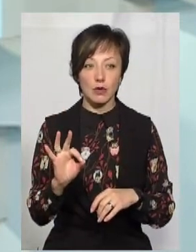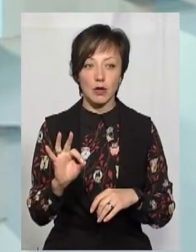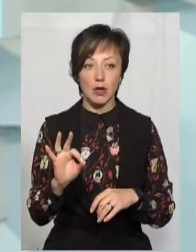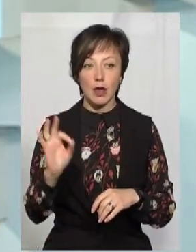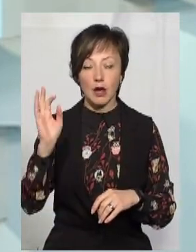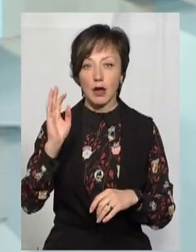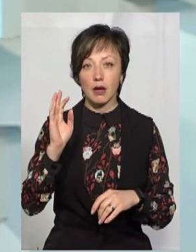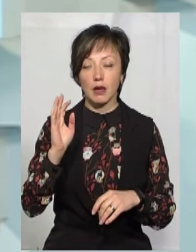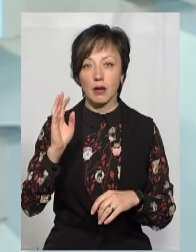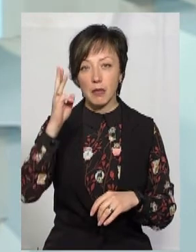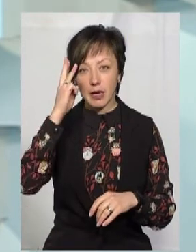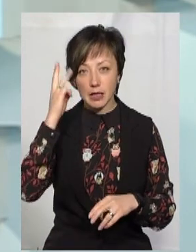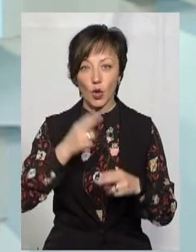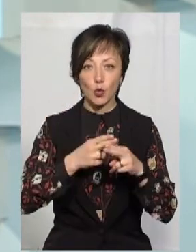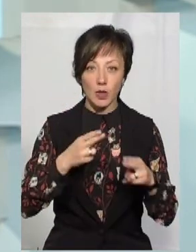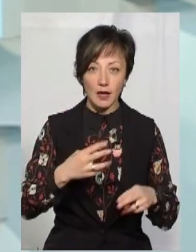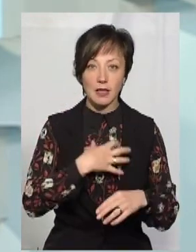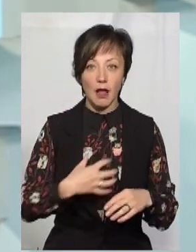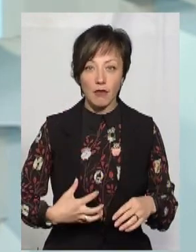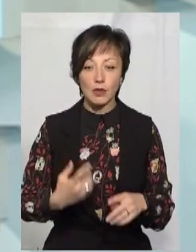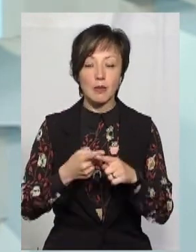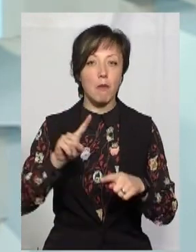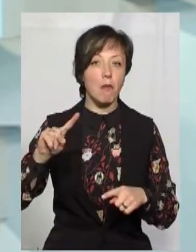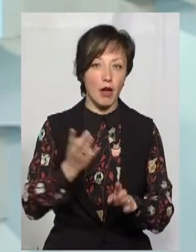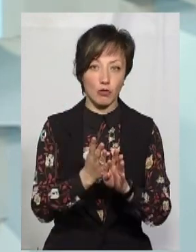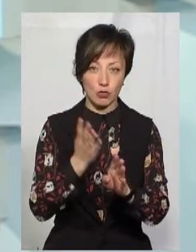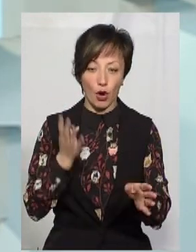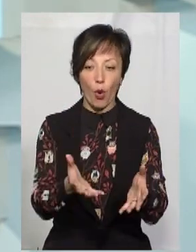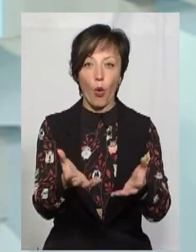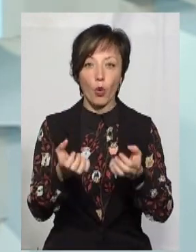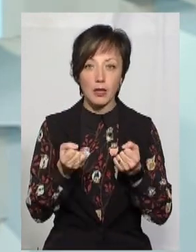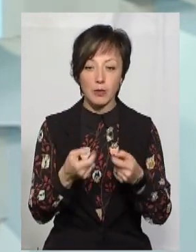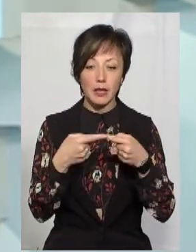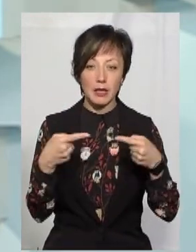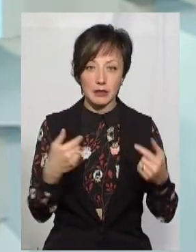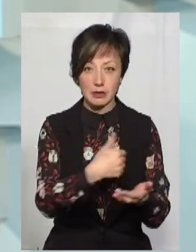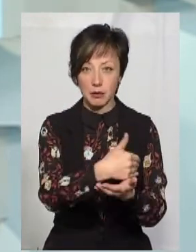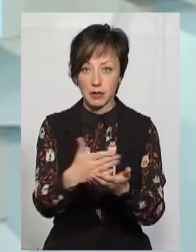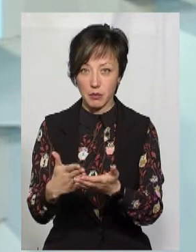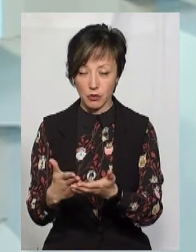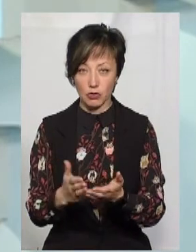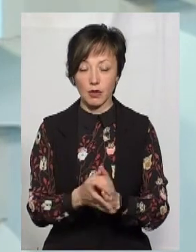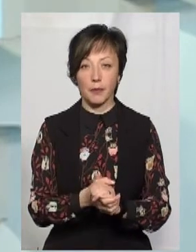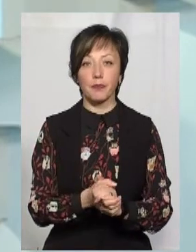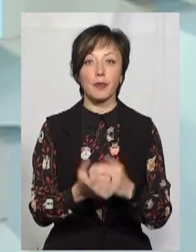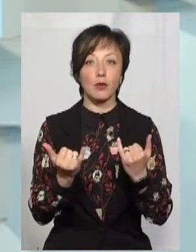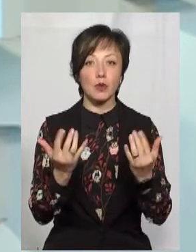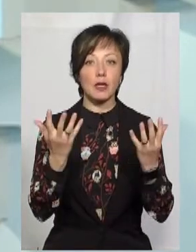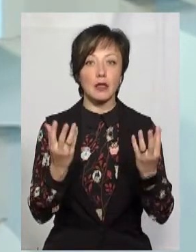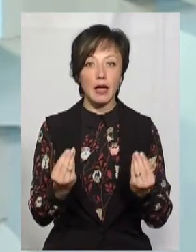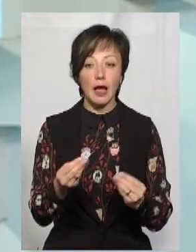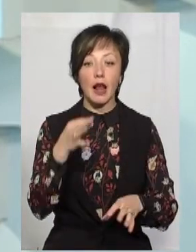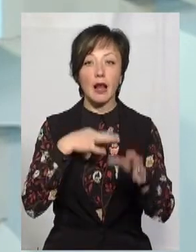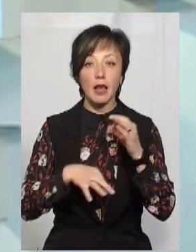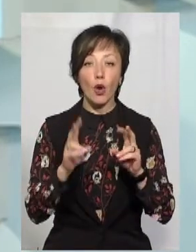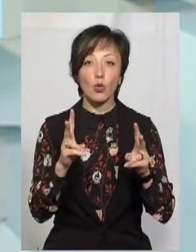інфекційна лікарня, це Дунаївці і це Славута. Це ті лікарні, які в першу чергу отримують і засоби захисту, і будуть отримувати ліки. На сьогодні ліки отримують ті,